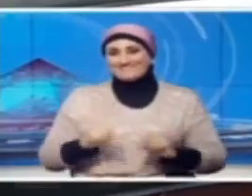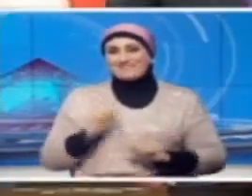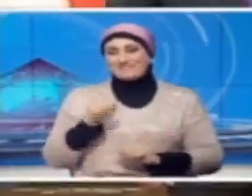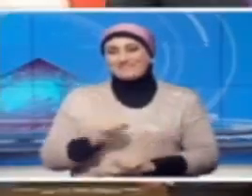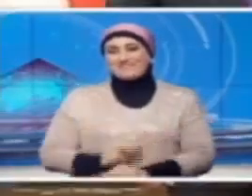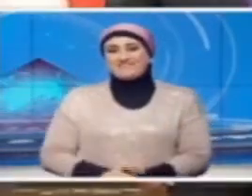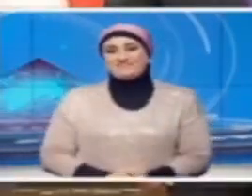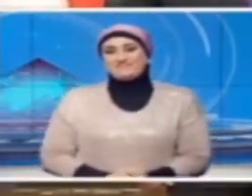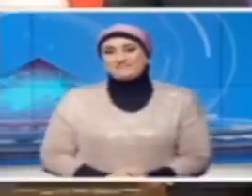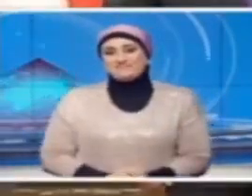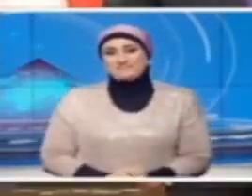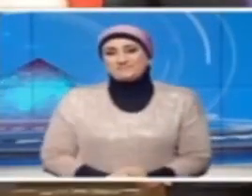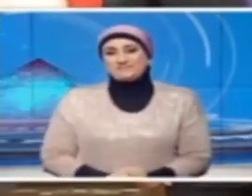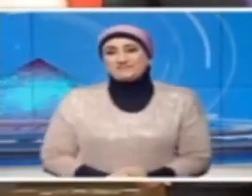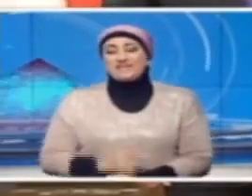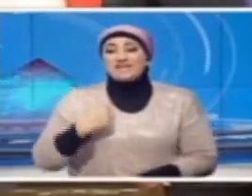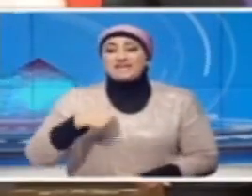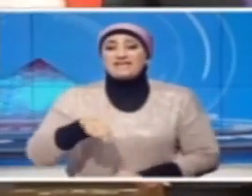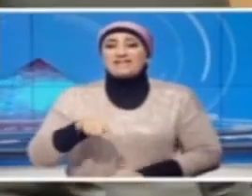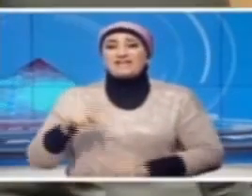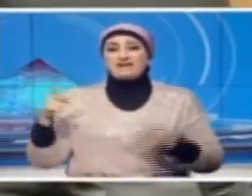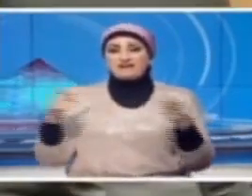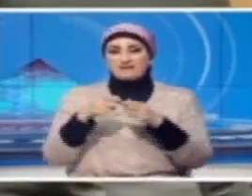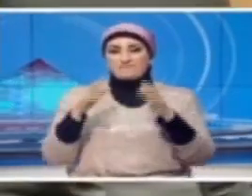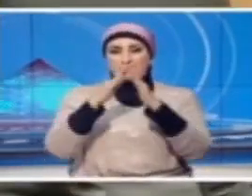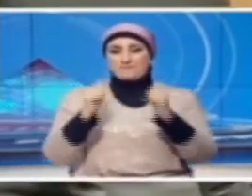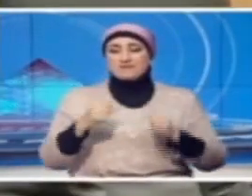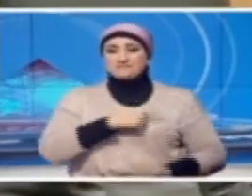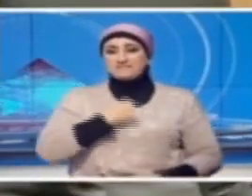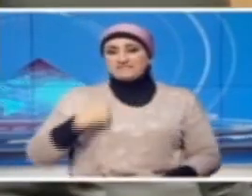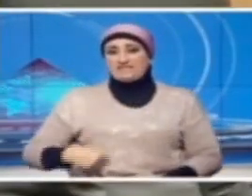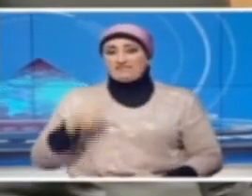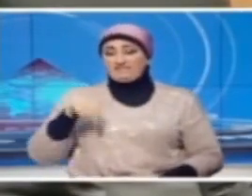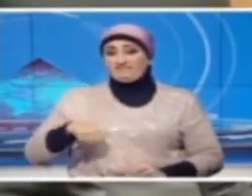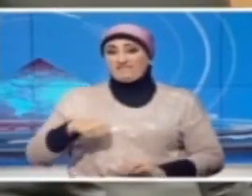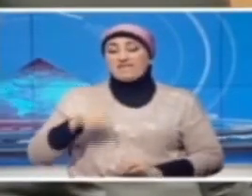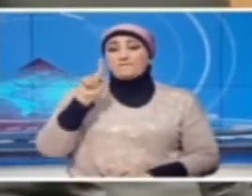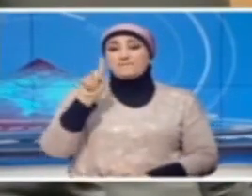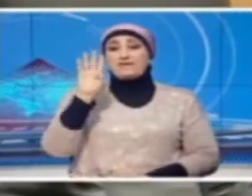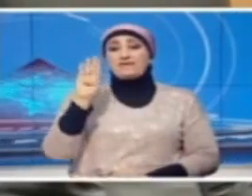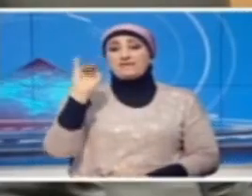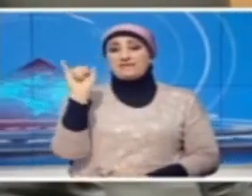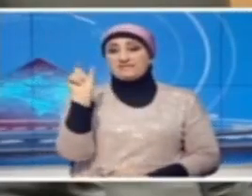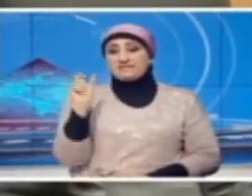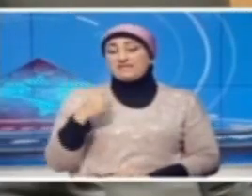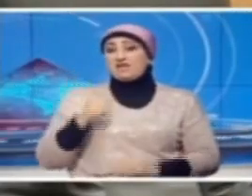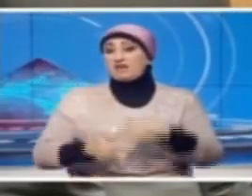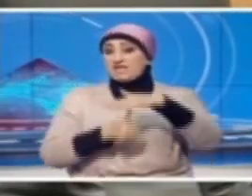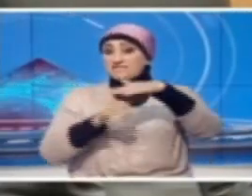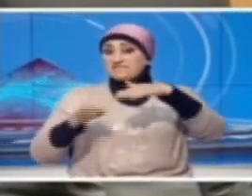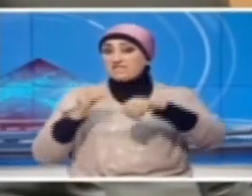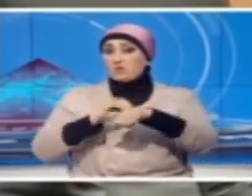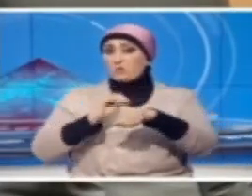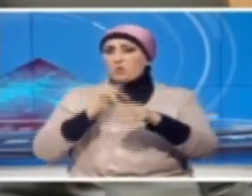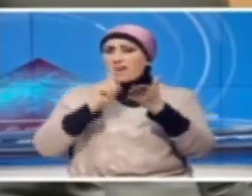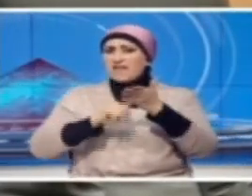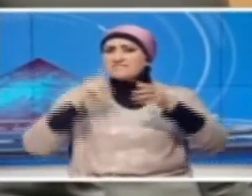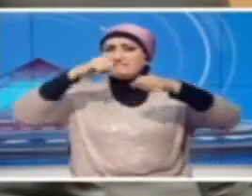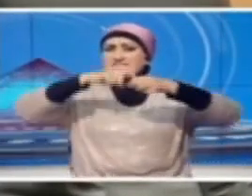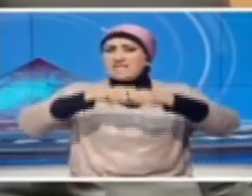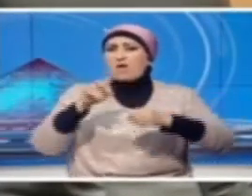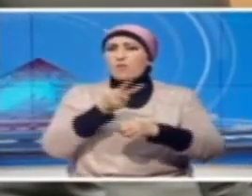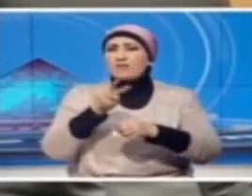المصري. خلال القمة المصرية الصينية في بكين، الرئيس السيسي يؤكد الحرص على وصول التعاون الثنائي